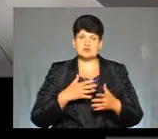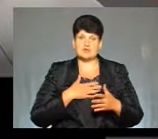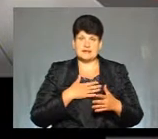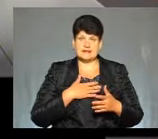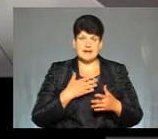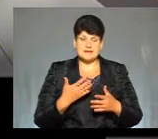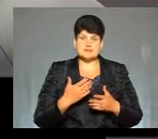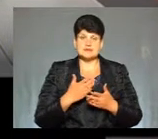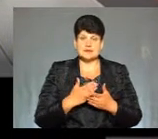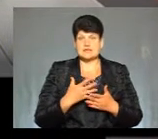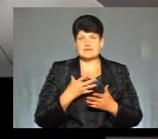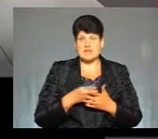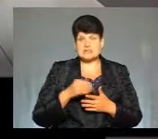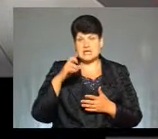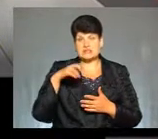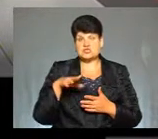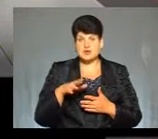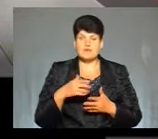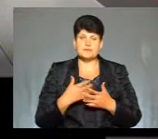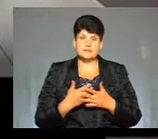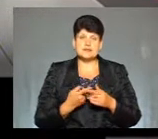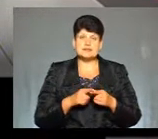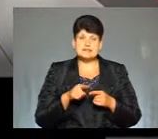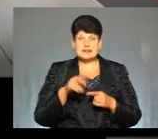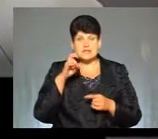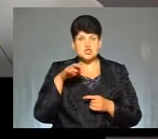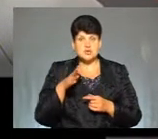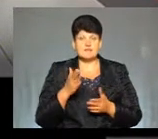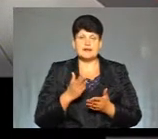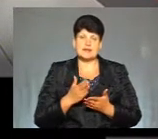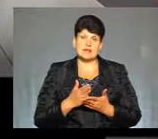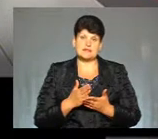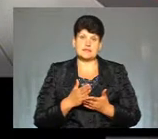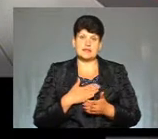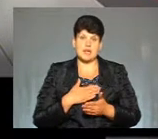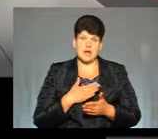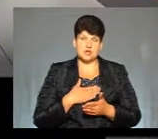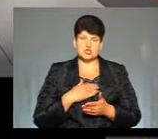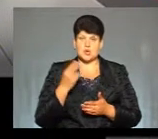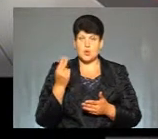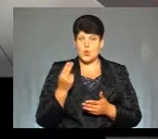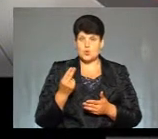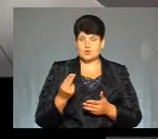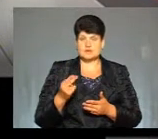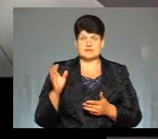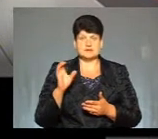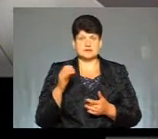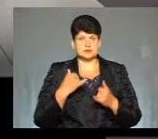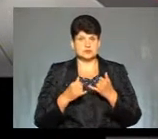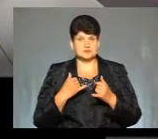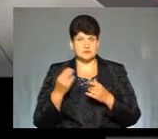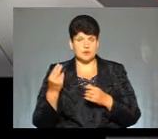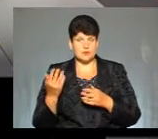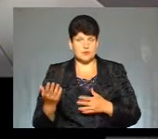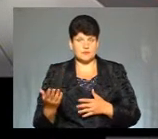є власна держава. А символом цієї держави є наші кольори, і жовто-блакитний колір,